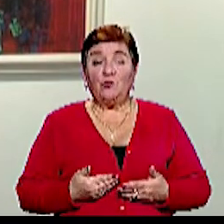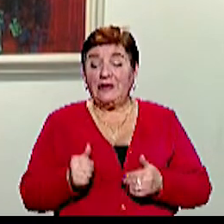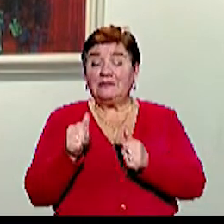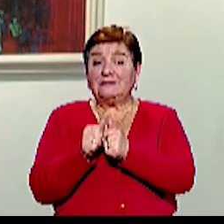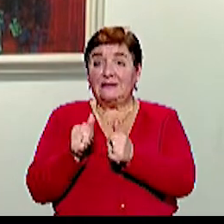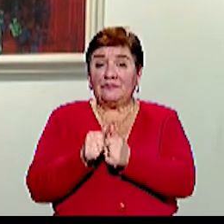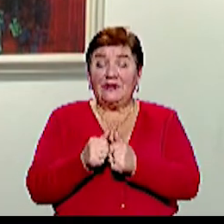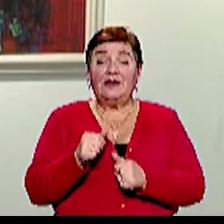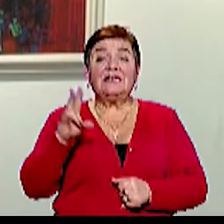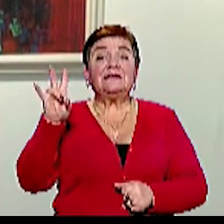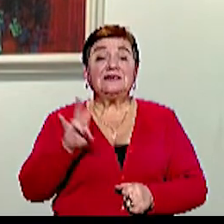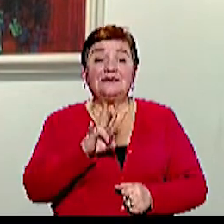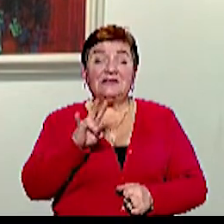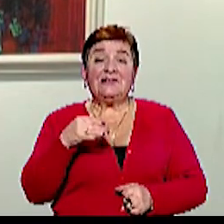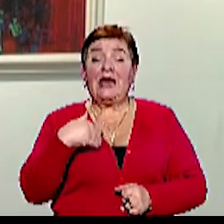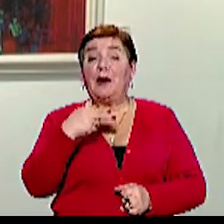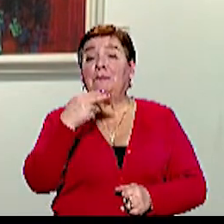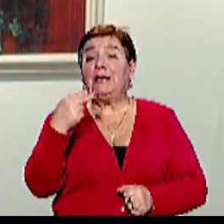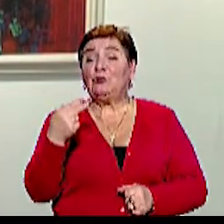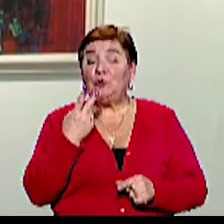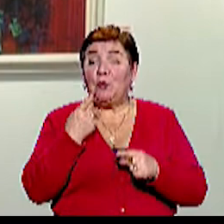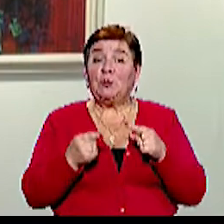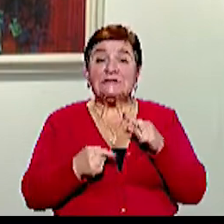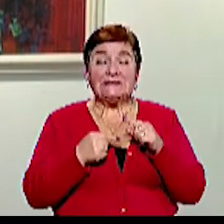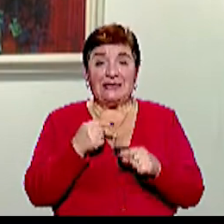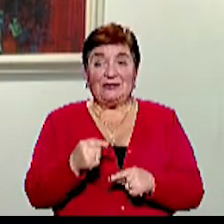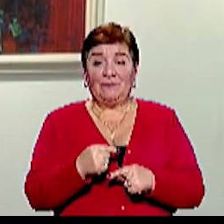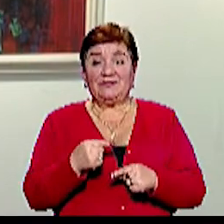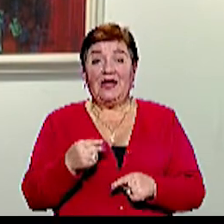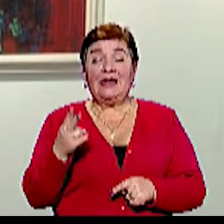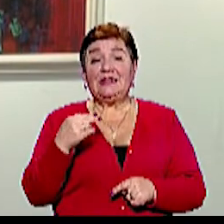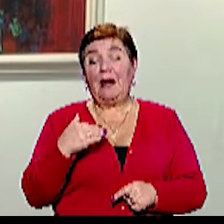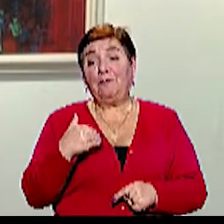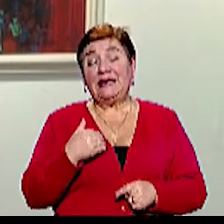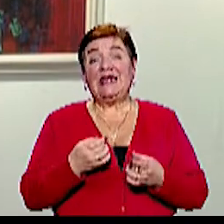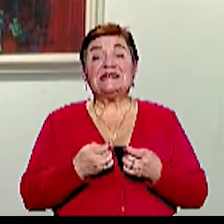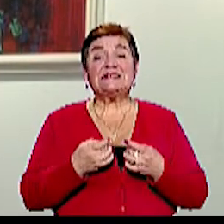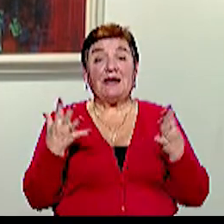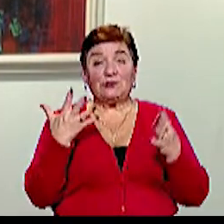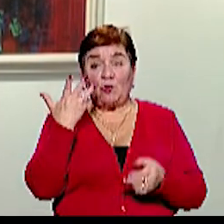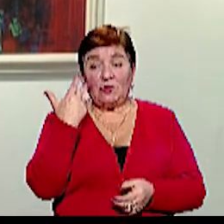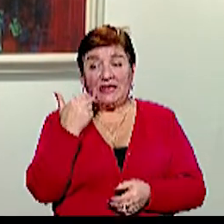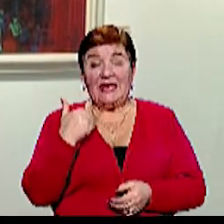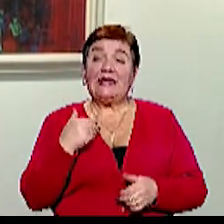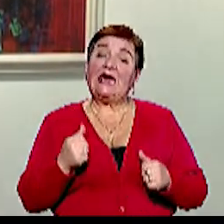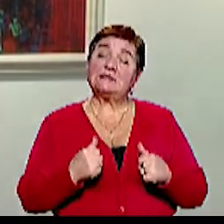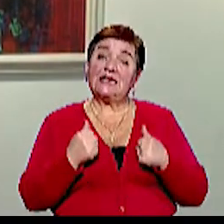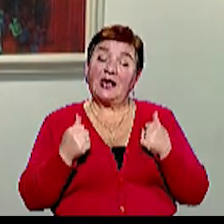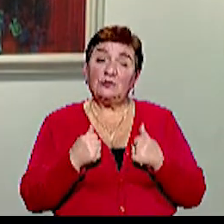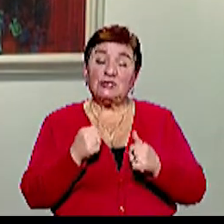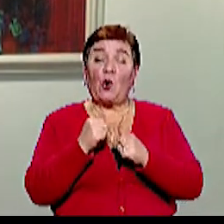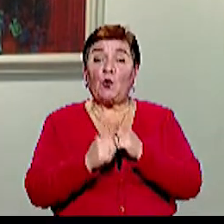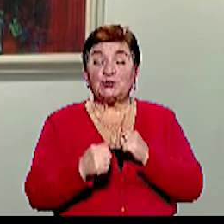цього собору. Я його малюю постійно, для мене це свято, коли я його малюю, але стараюся малювати кожен